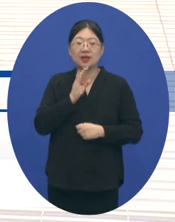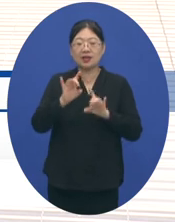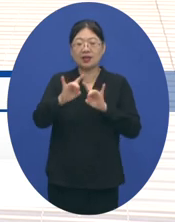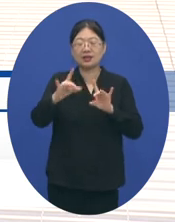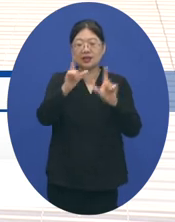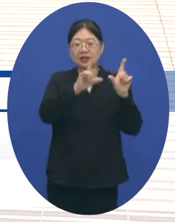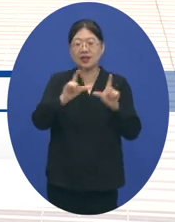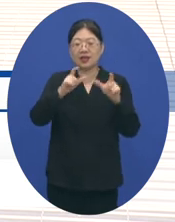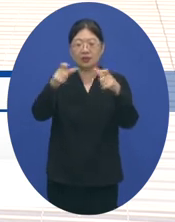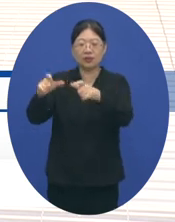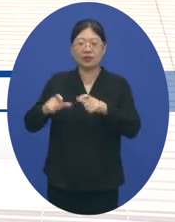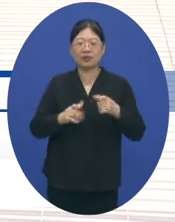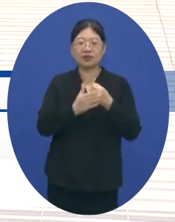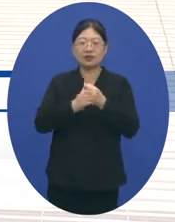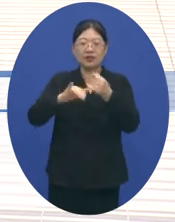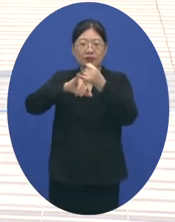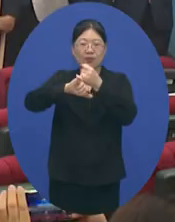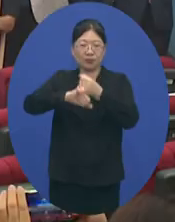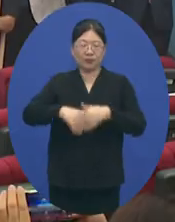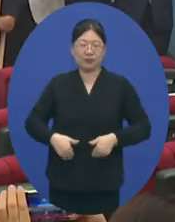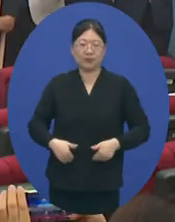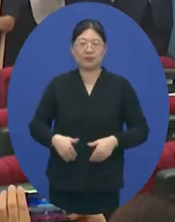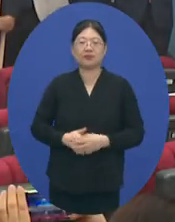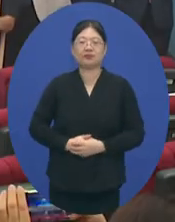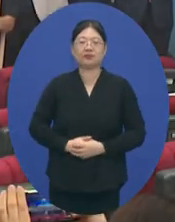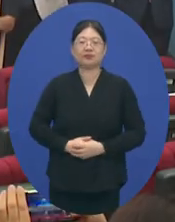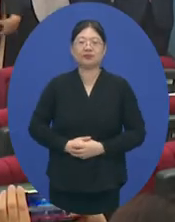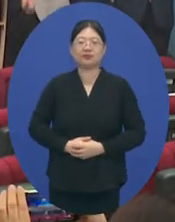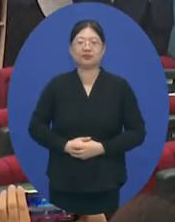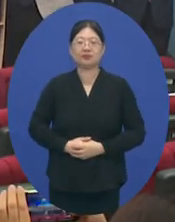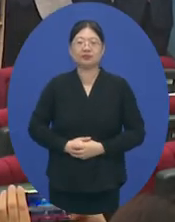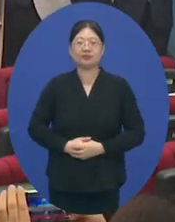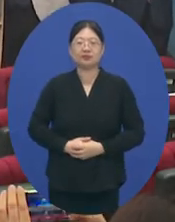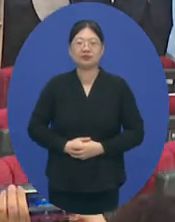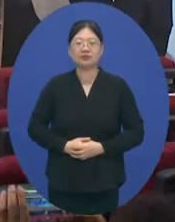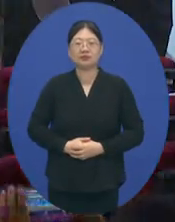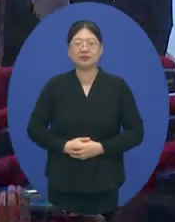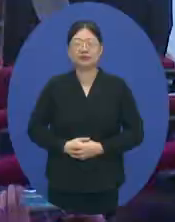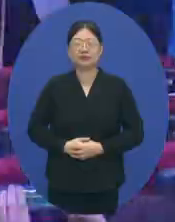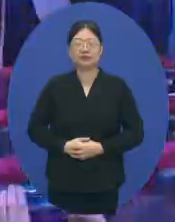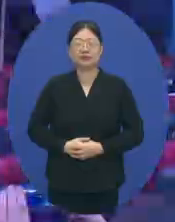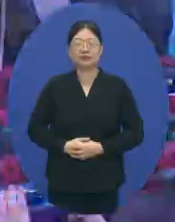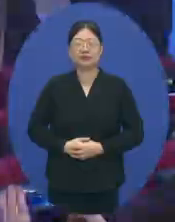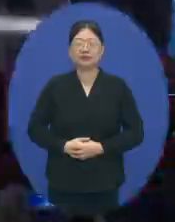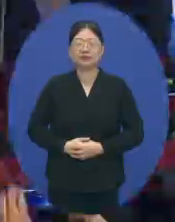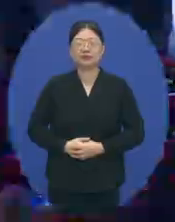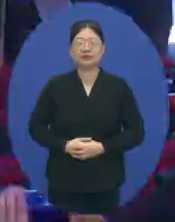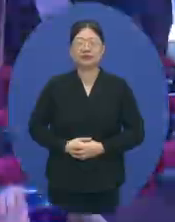생활권입니다. 하여 꼭 필요한 거고. GTV 뉴스 최창순입니다.